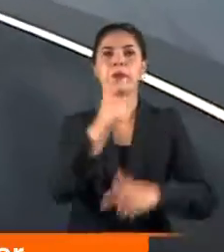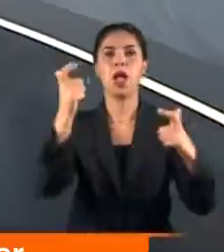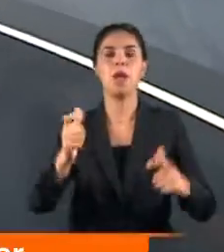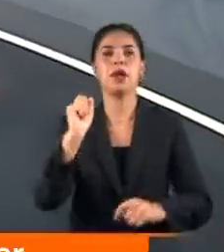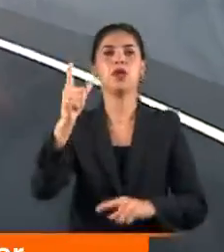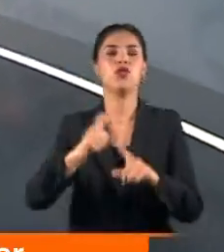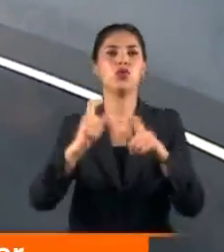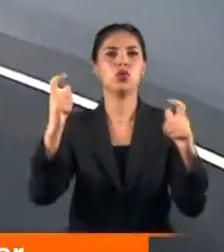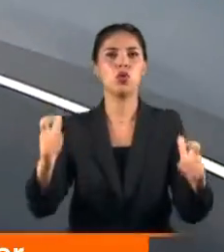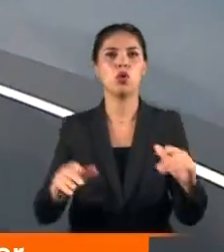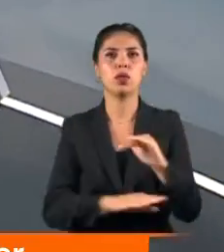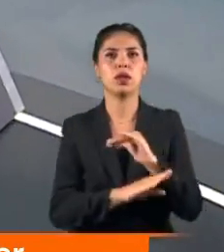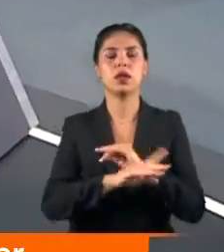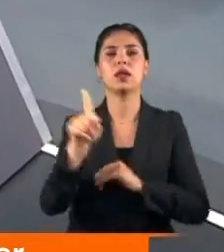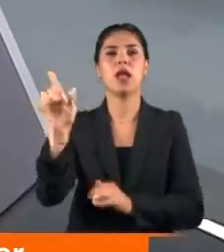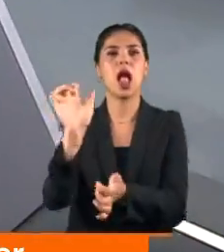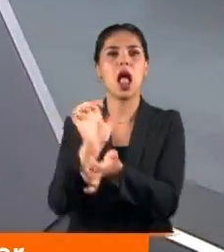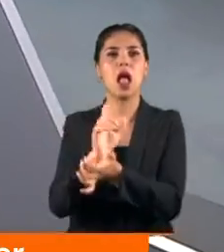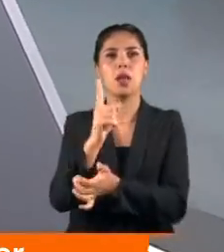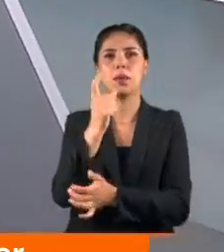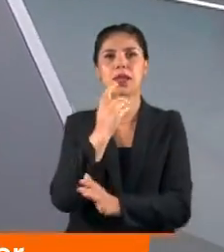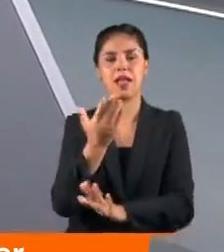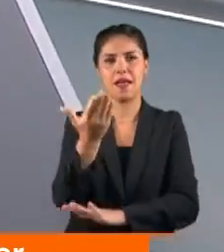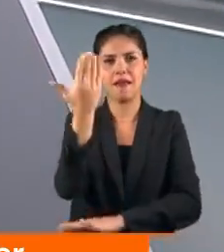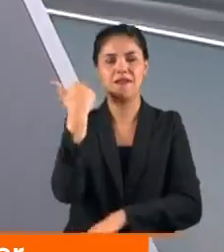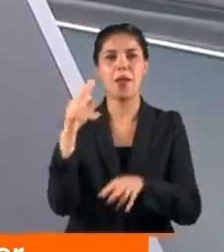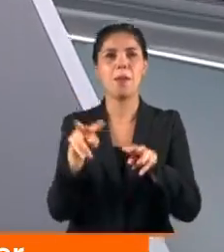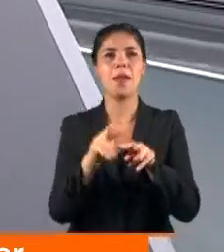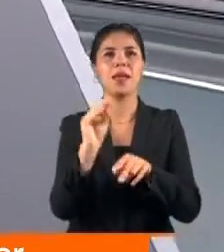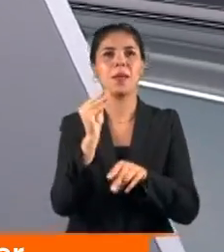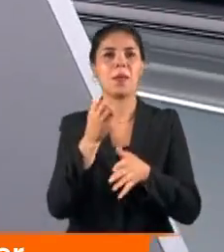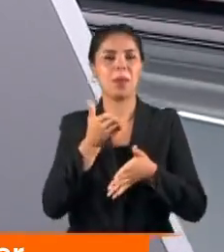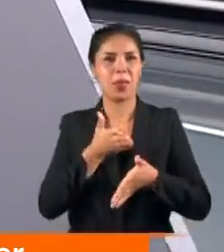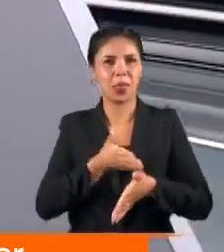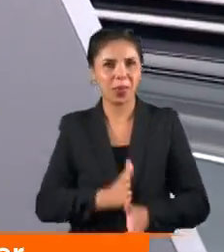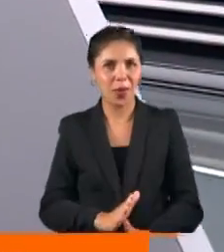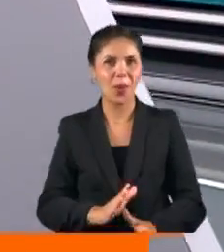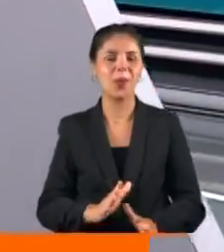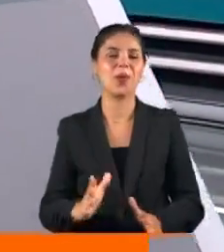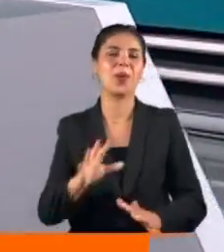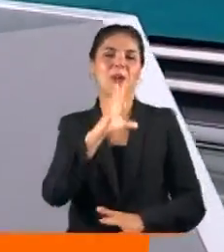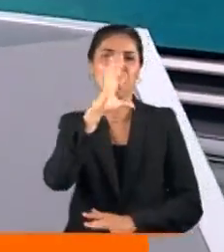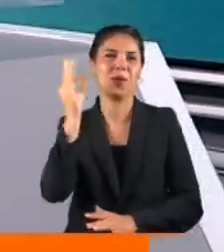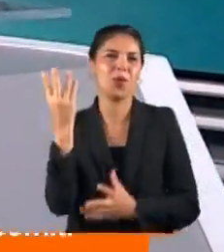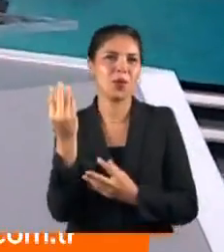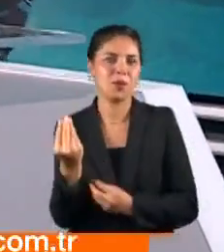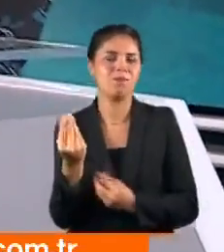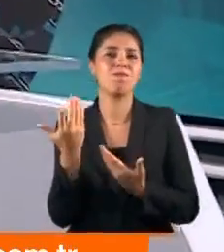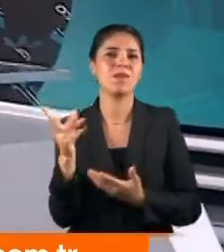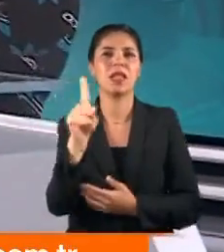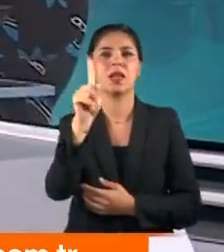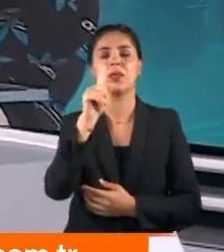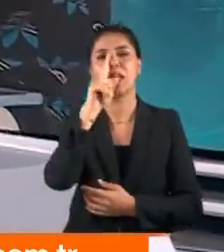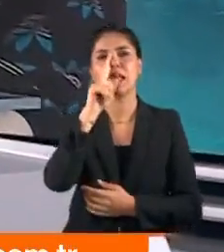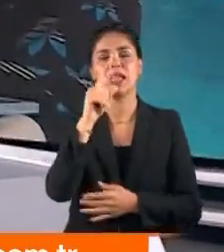Almanya'nın Dortmund kentinde yaşayan Yıldız ailesi bundan bir yıl önce Meta'nın aralarına katılmasıyla eşsiz bir mutluluk yaşamıştı. Ancak